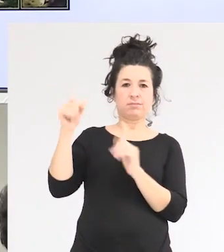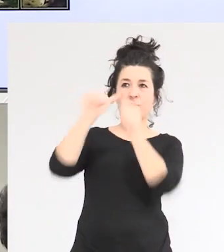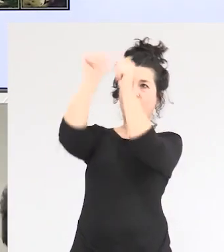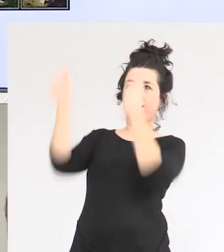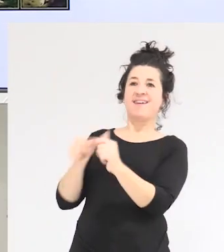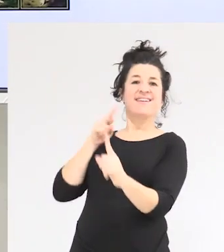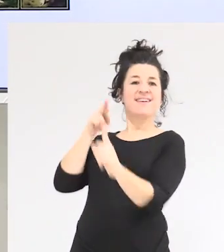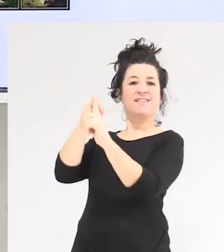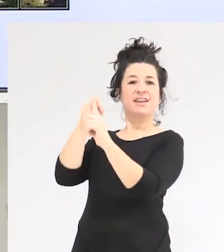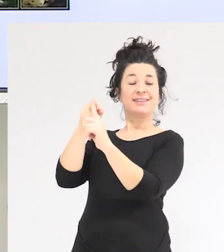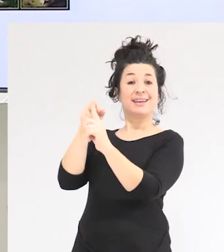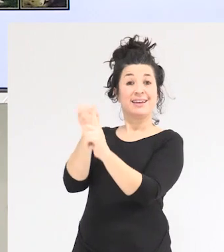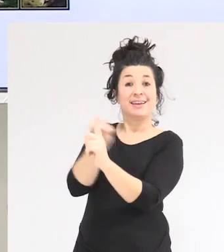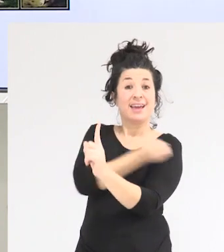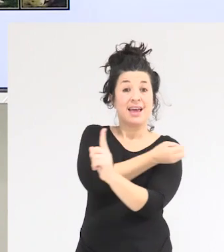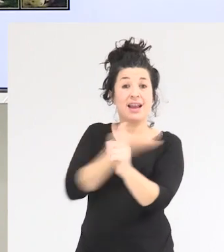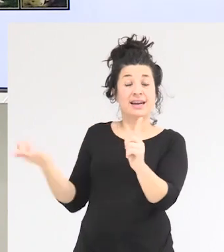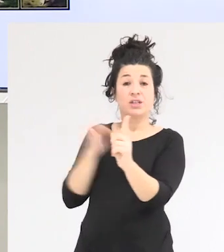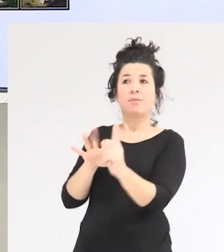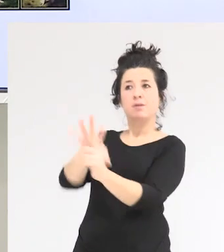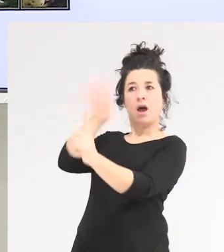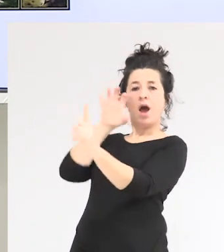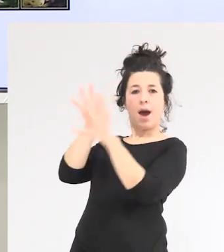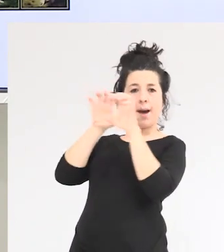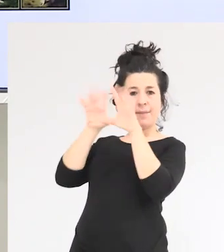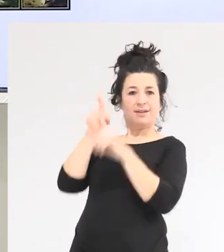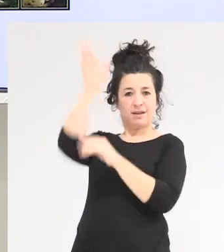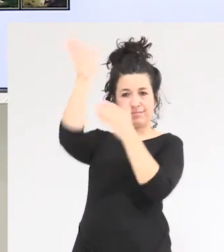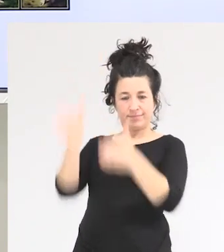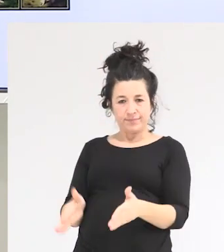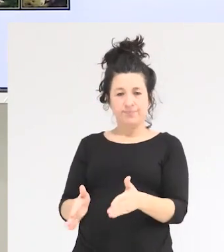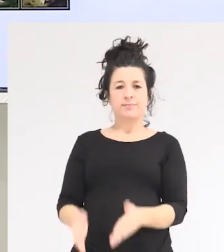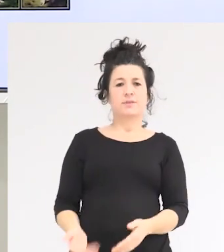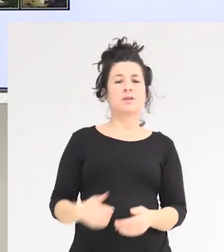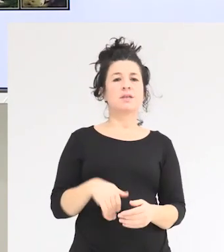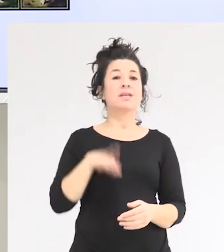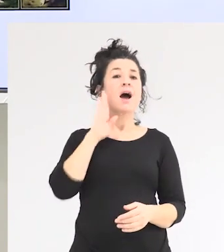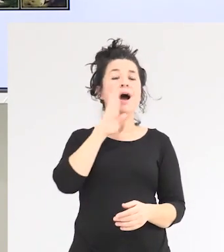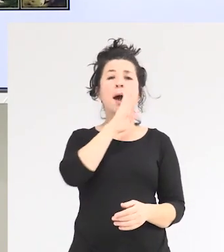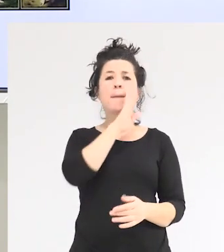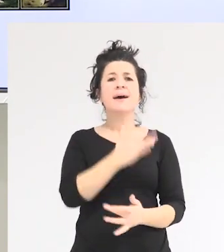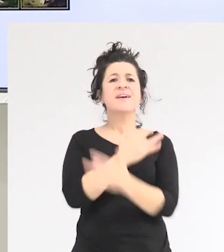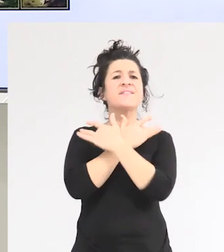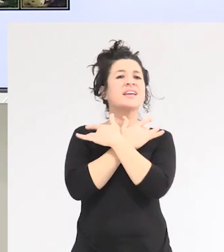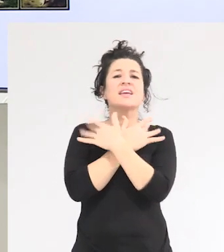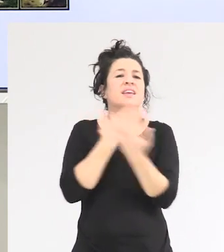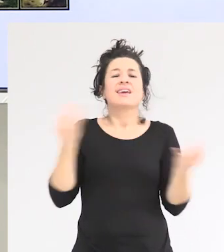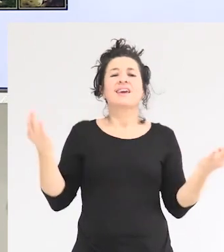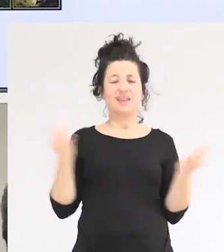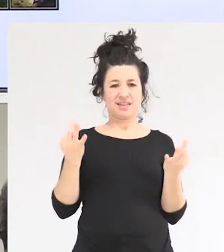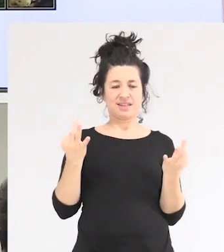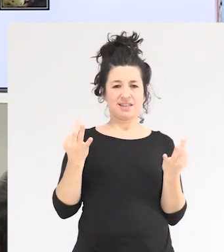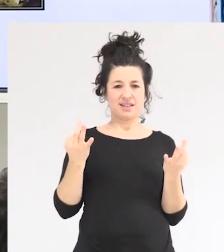behar dugu beste amok ere, ez? Orduan, zer da ama Virginia? Ama Virginia da, ba, ama bat